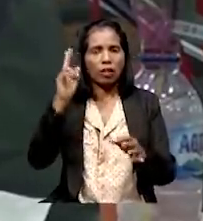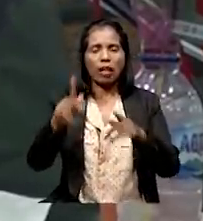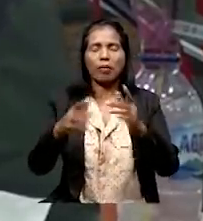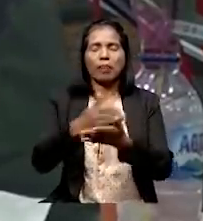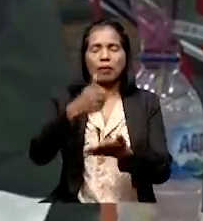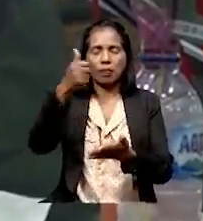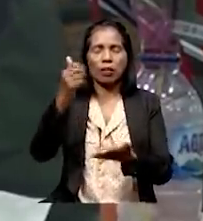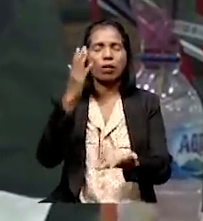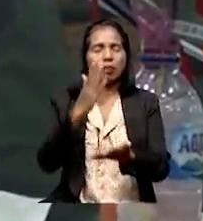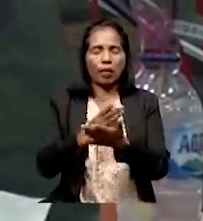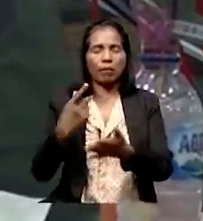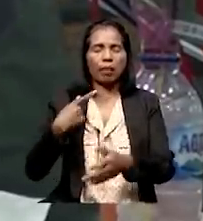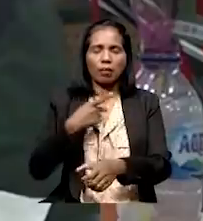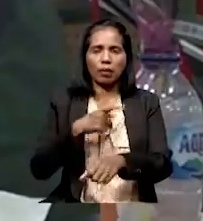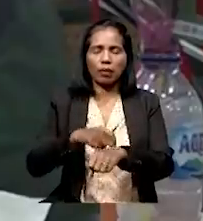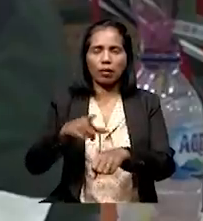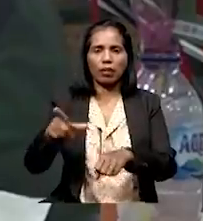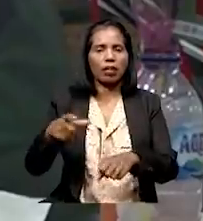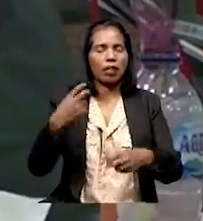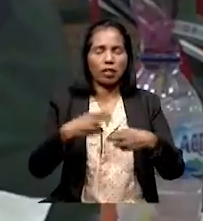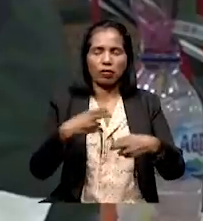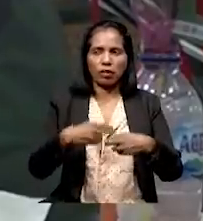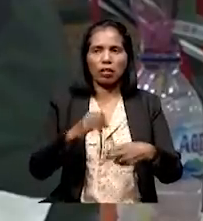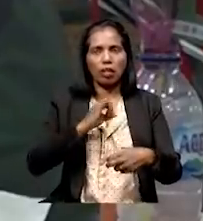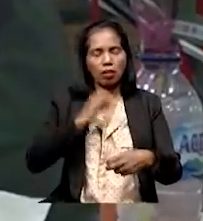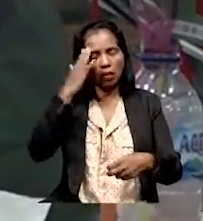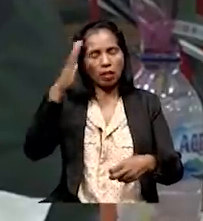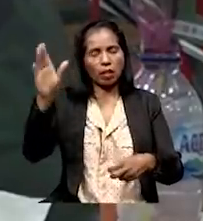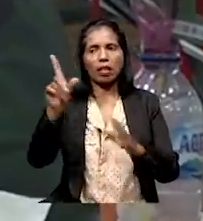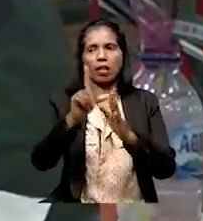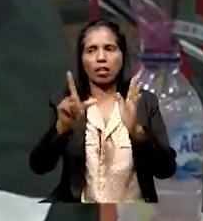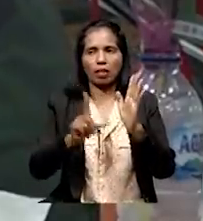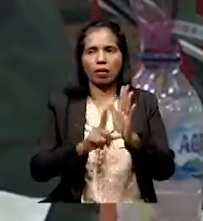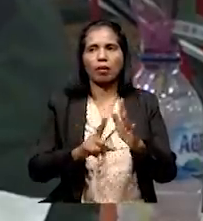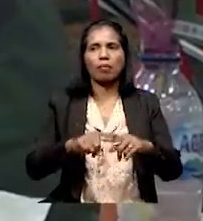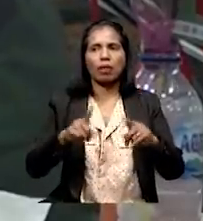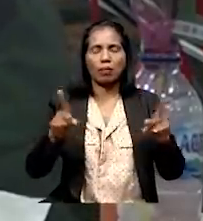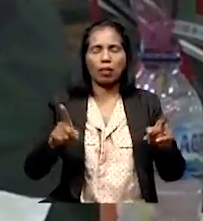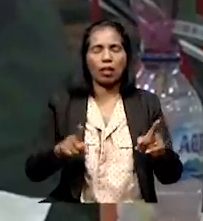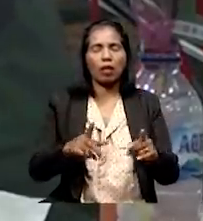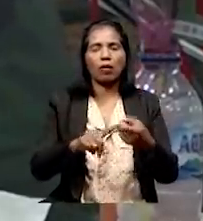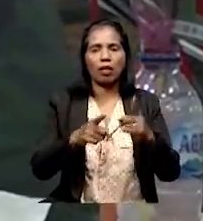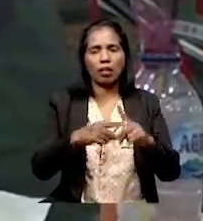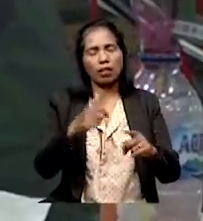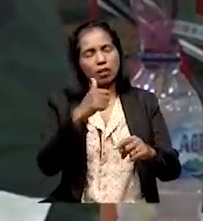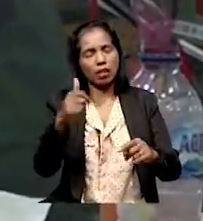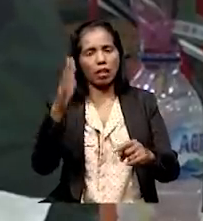di solo parlamen ha ini difisir kari. Ha malate ni lei. Mebe ba malu sirene hati ni lei.